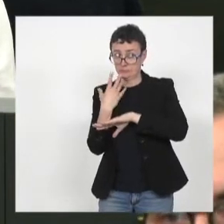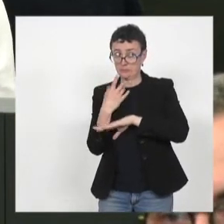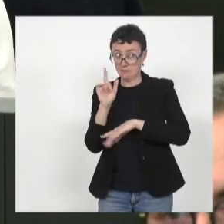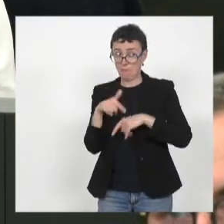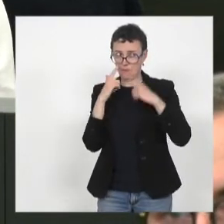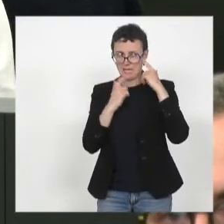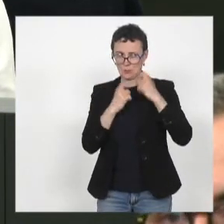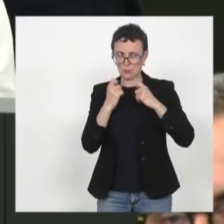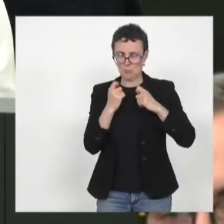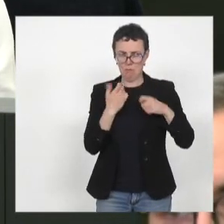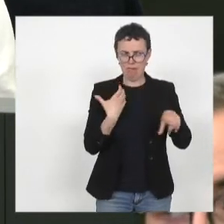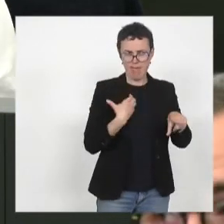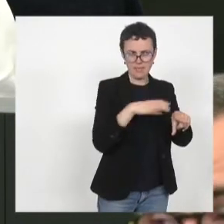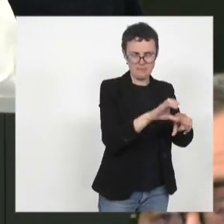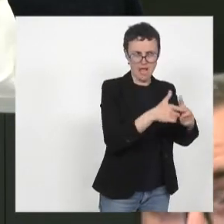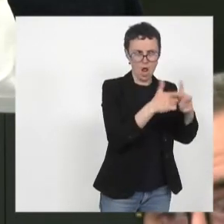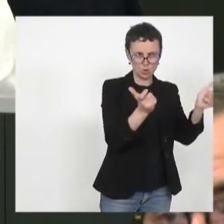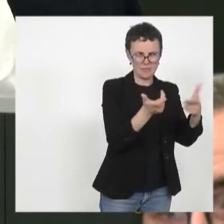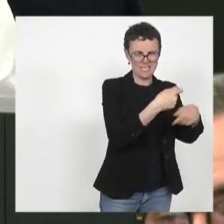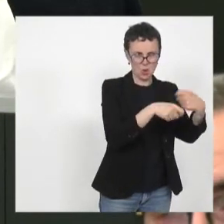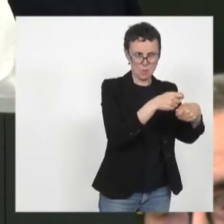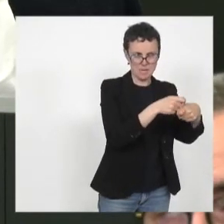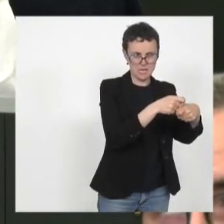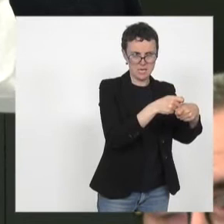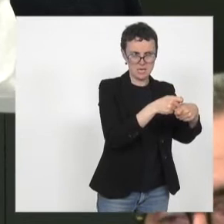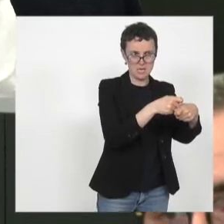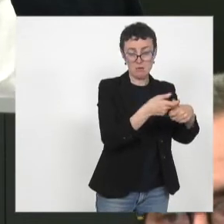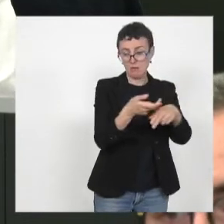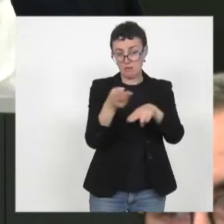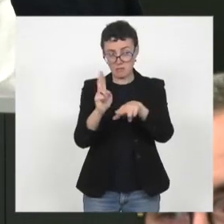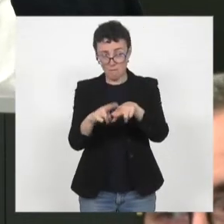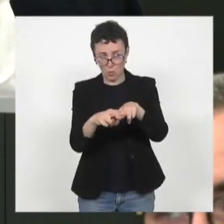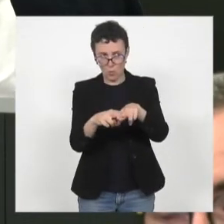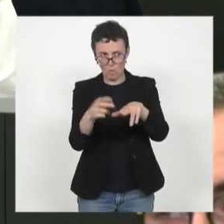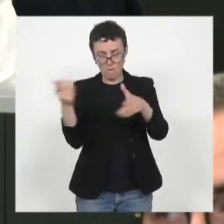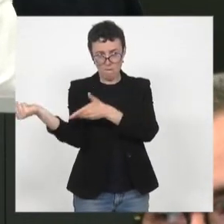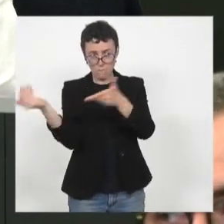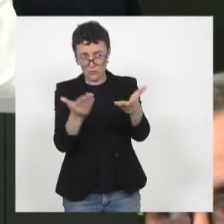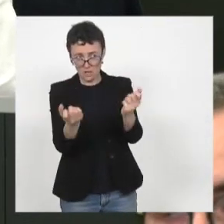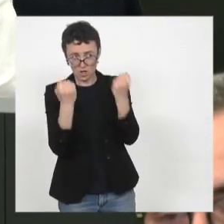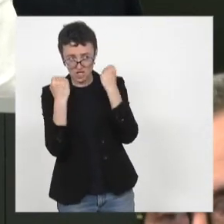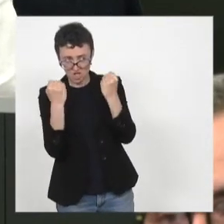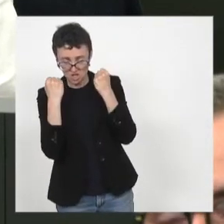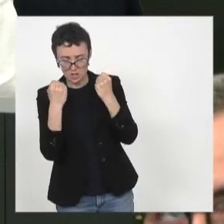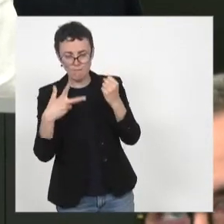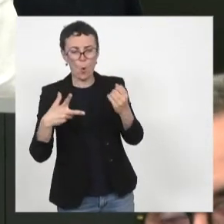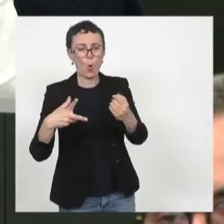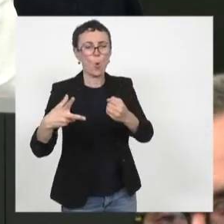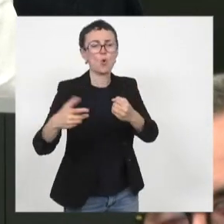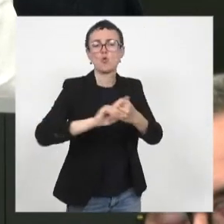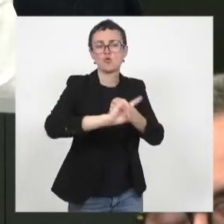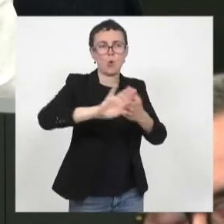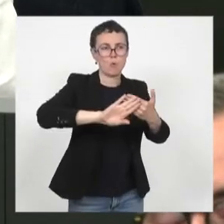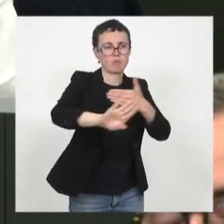lien capitalistique, économique ou structurel avec des entreprises de travaux, des fournisseurs d'énergie ou de toute autre entreprise ayant un intérêt dans